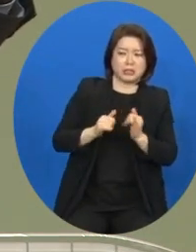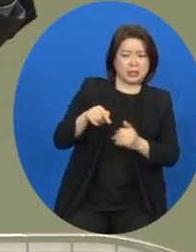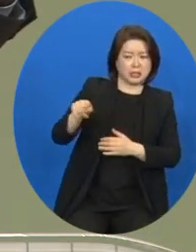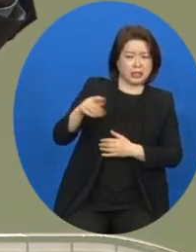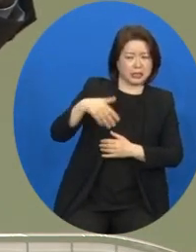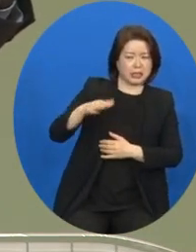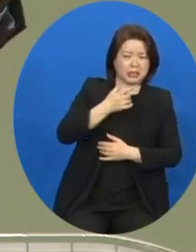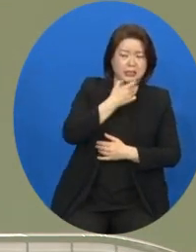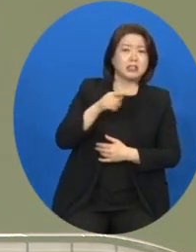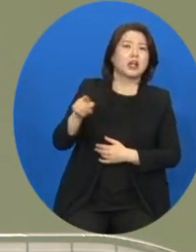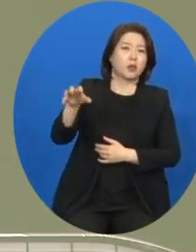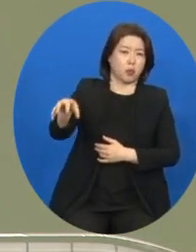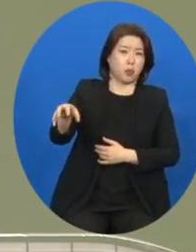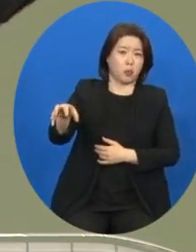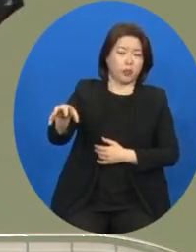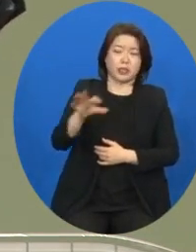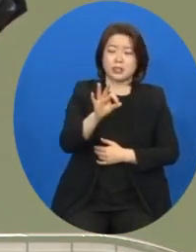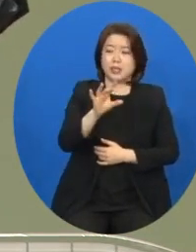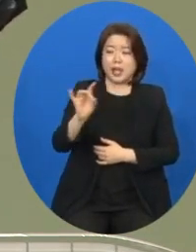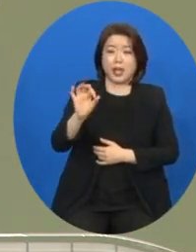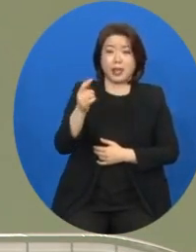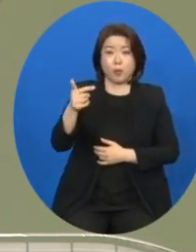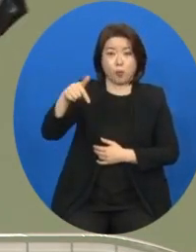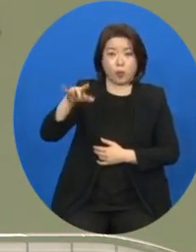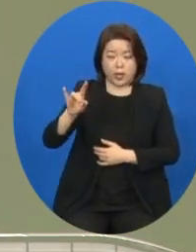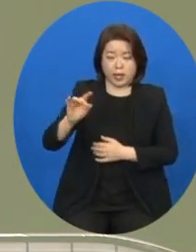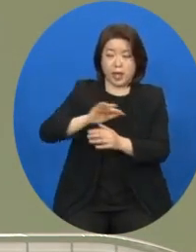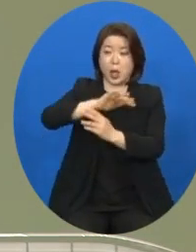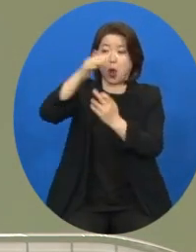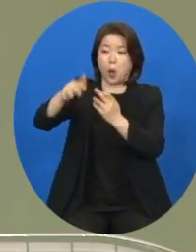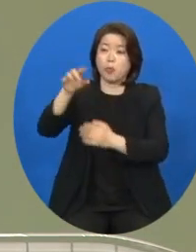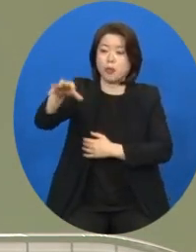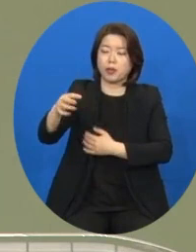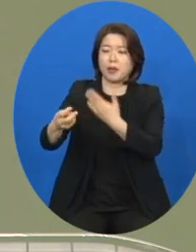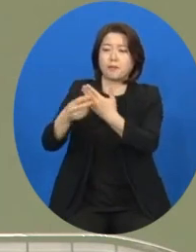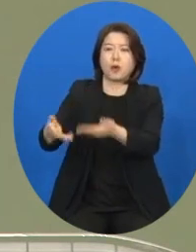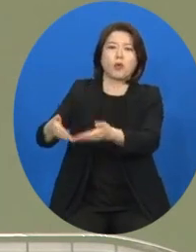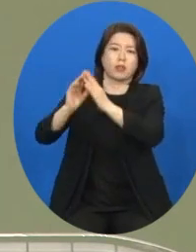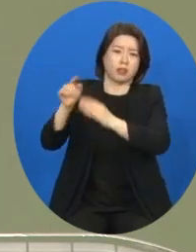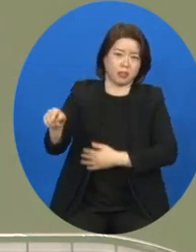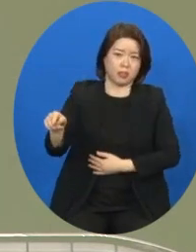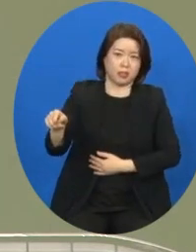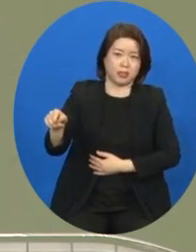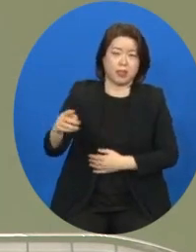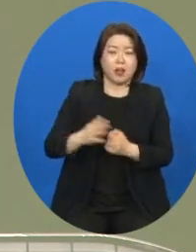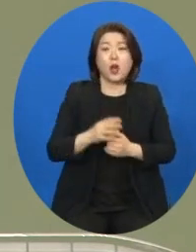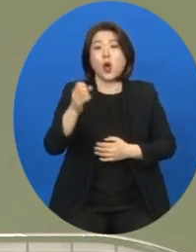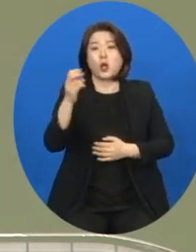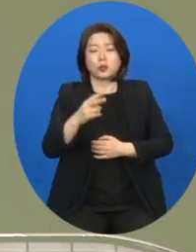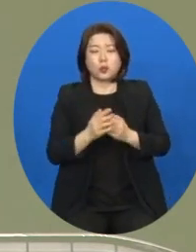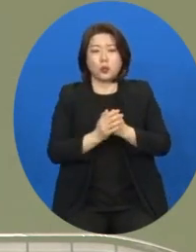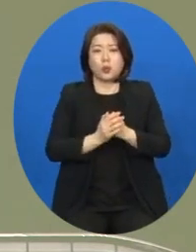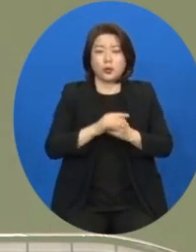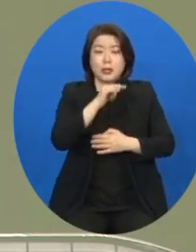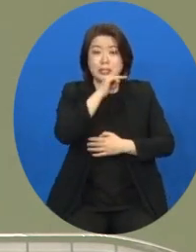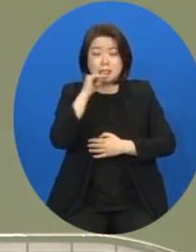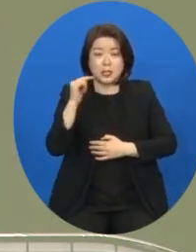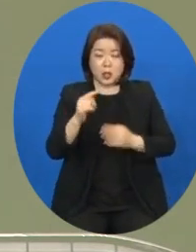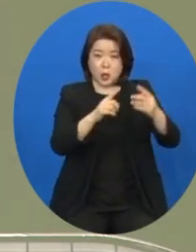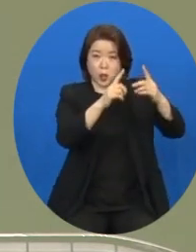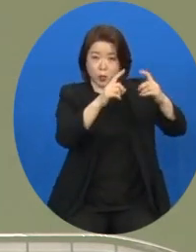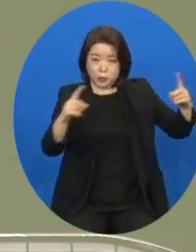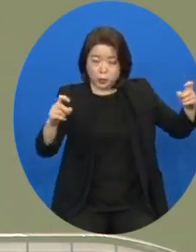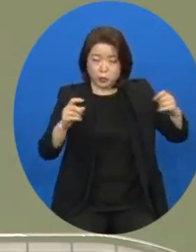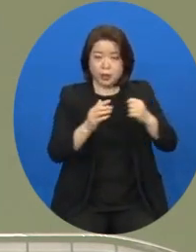않는 곳이에요. 그 애옥의 언덕에 거기 병원을 세우고, 또 동대문